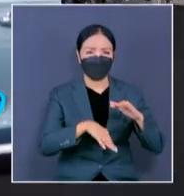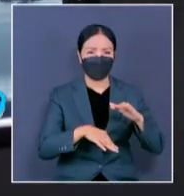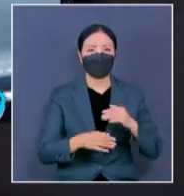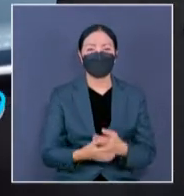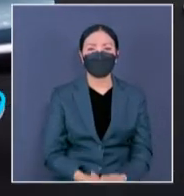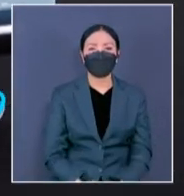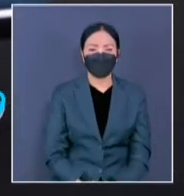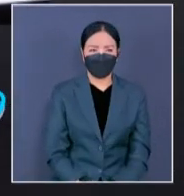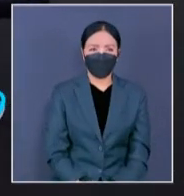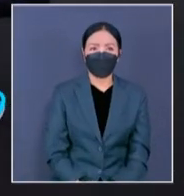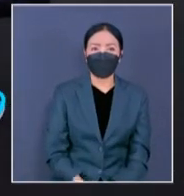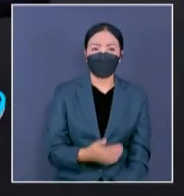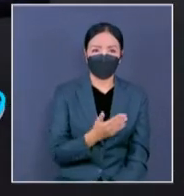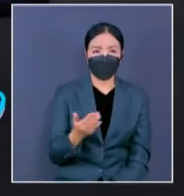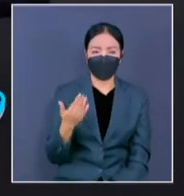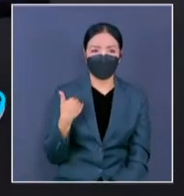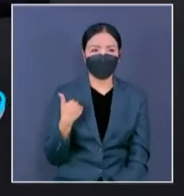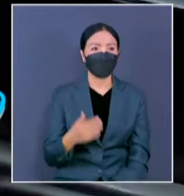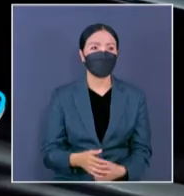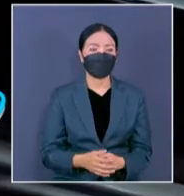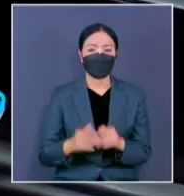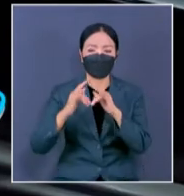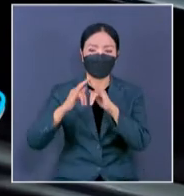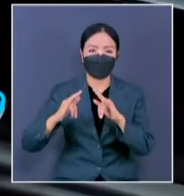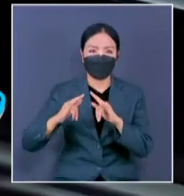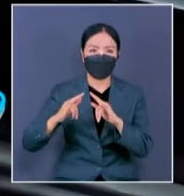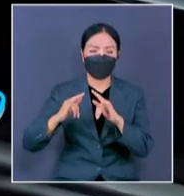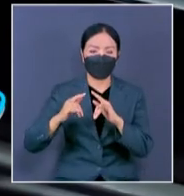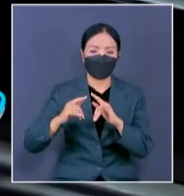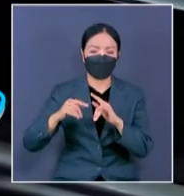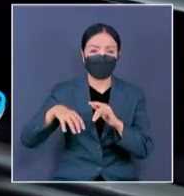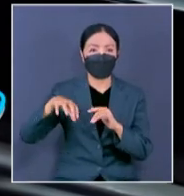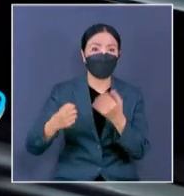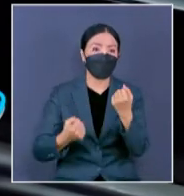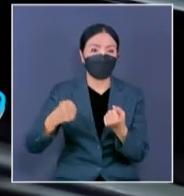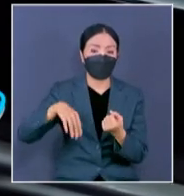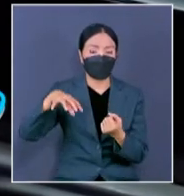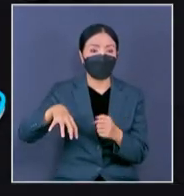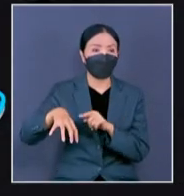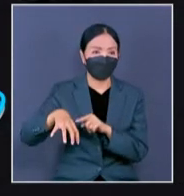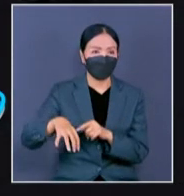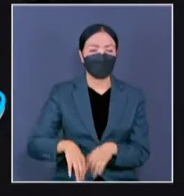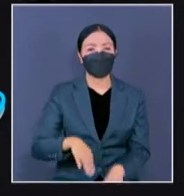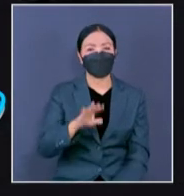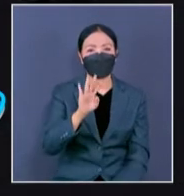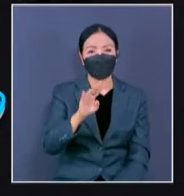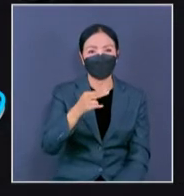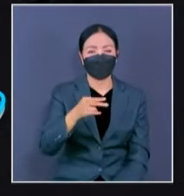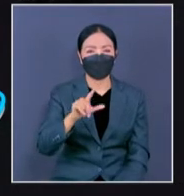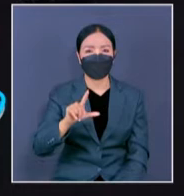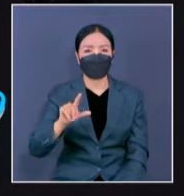นะคะรูปแบบก็คือจะให้กับค่ายรถยนต์โดยตรงรวมวงเงินงบประมาณที่ใช้ประมาณ 40,000 ล้านบาท